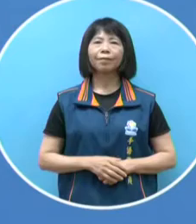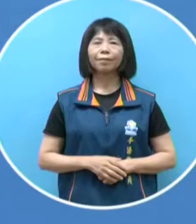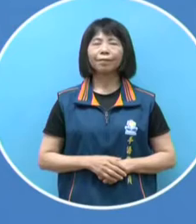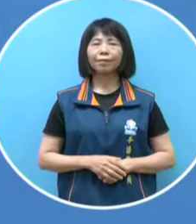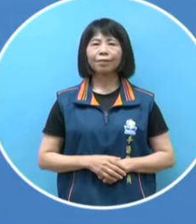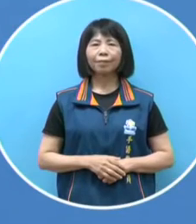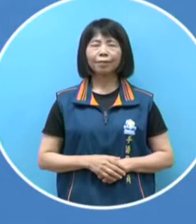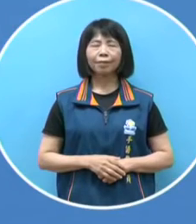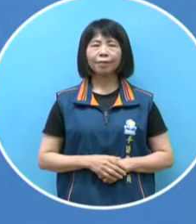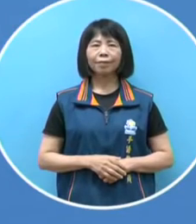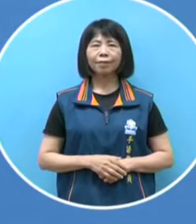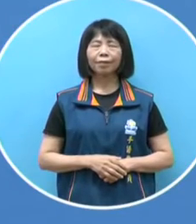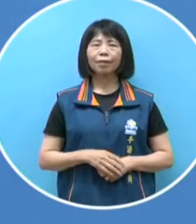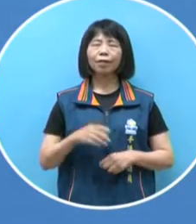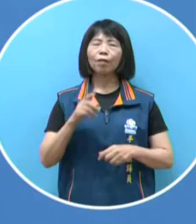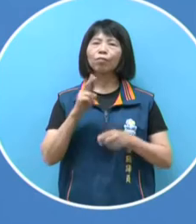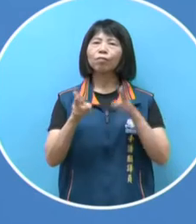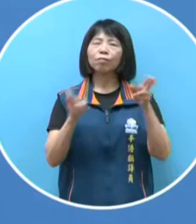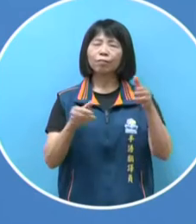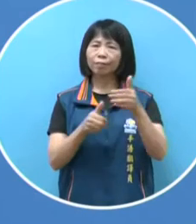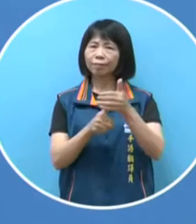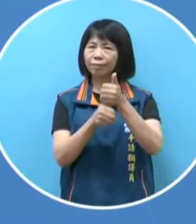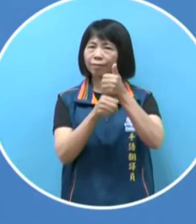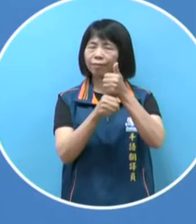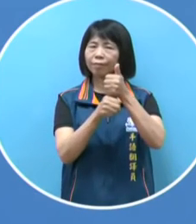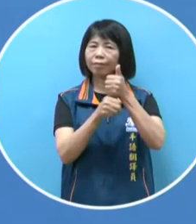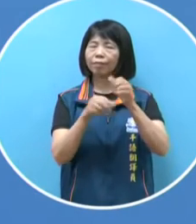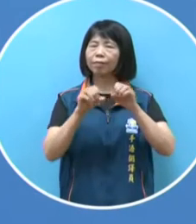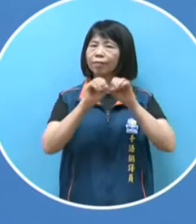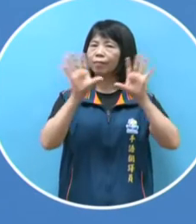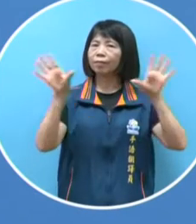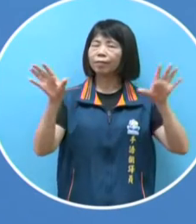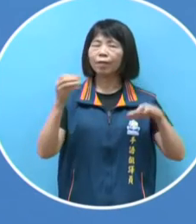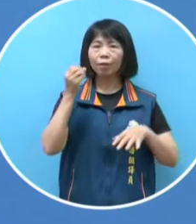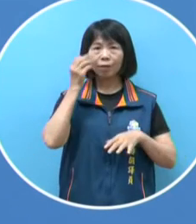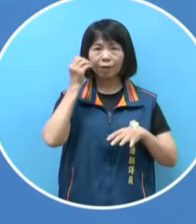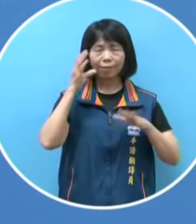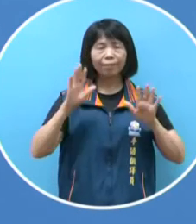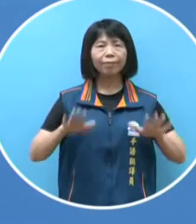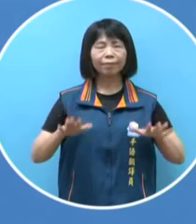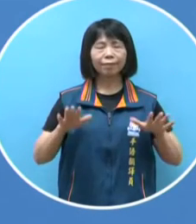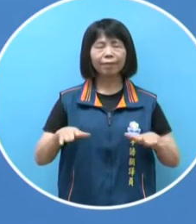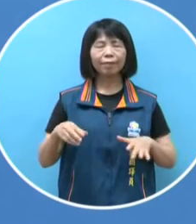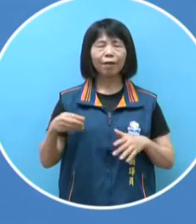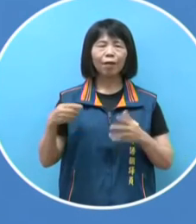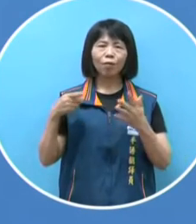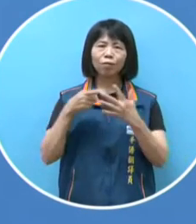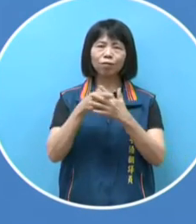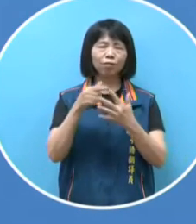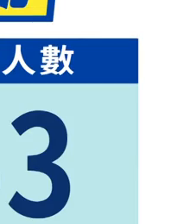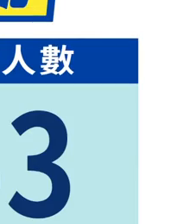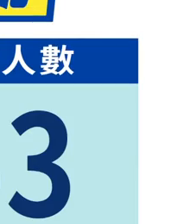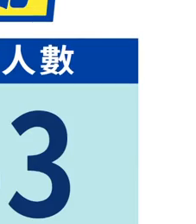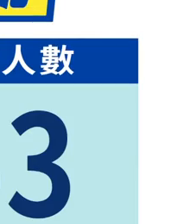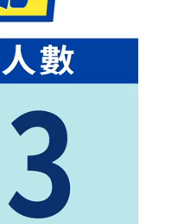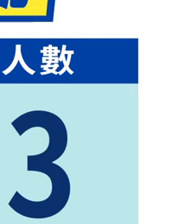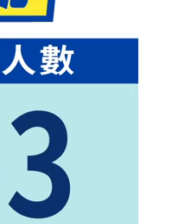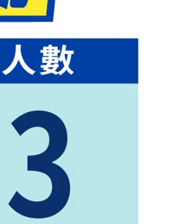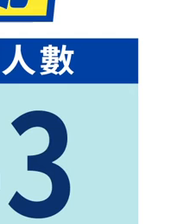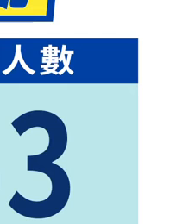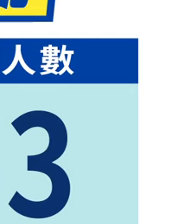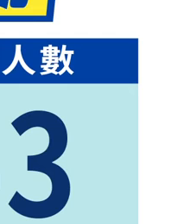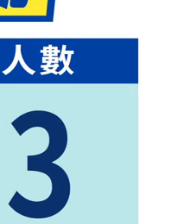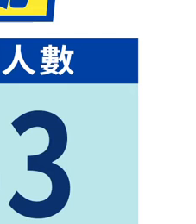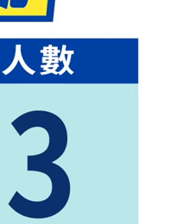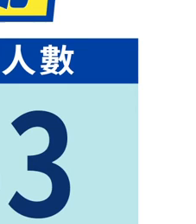苗。 根据中央疫情指挥中心所公布。花莲今天是零确诊， 暌违9天，花莲